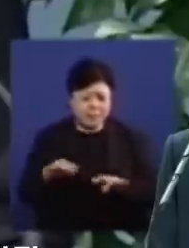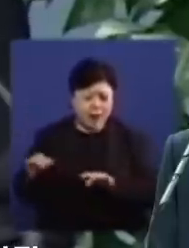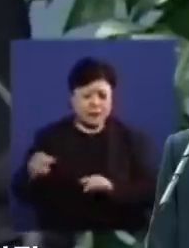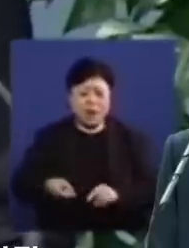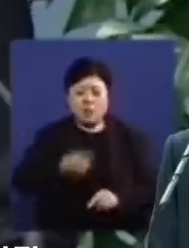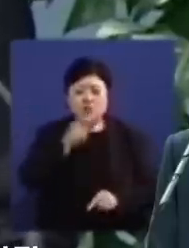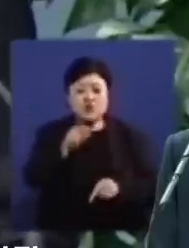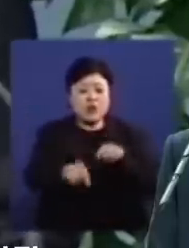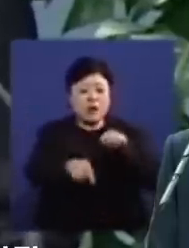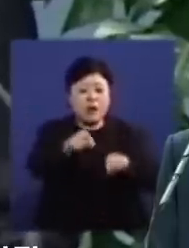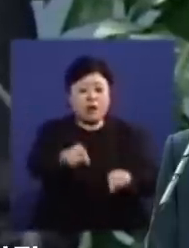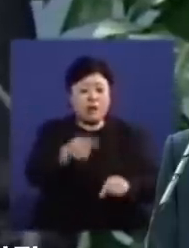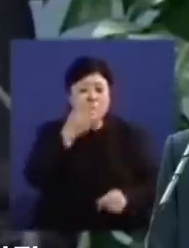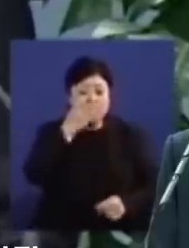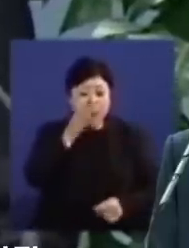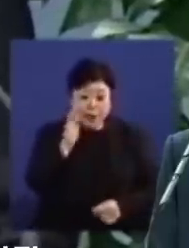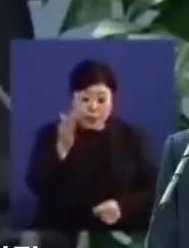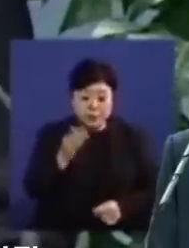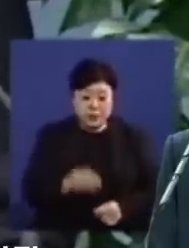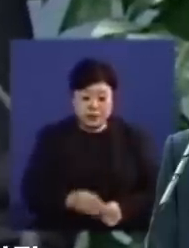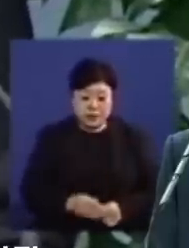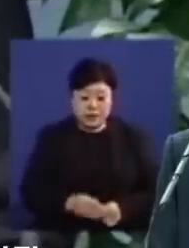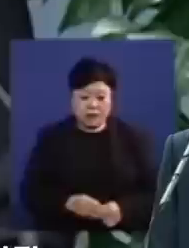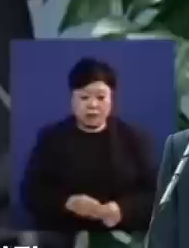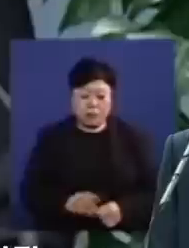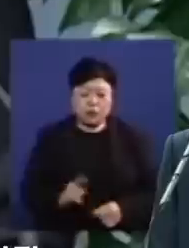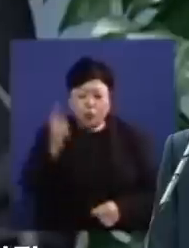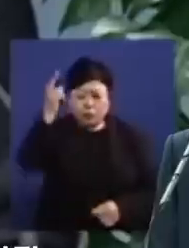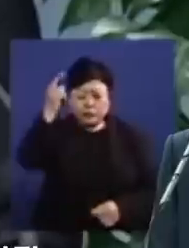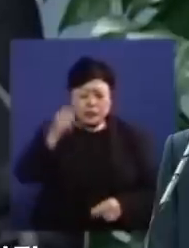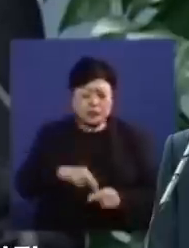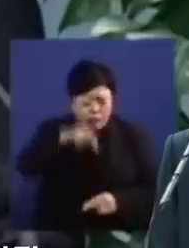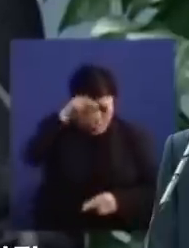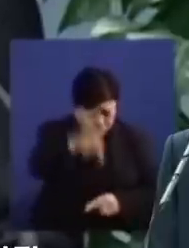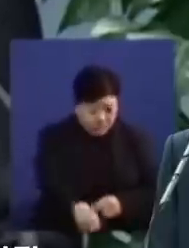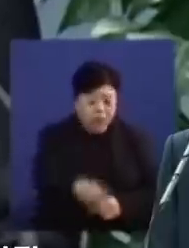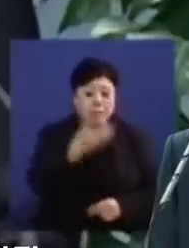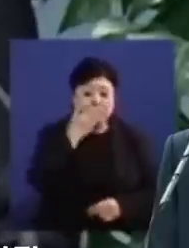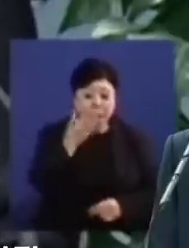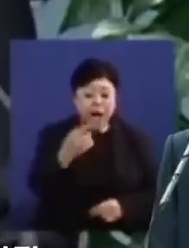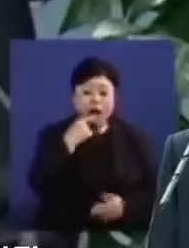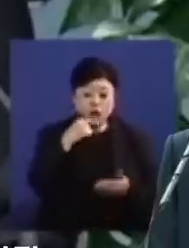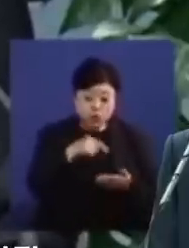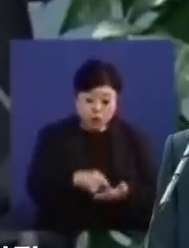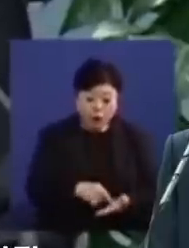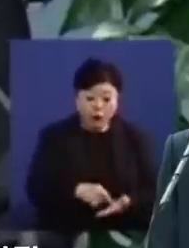위로 걸으셨습니다. 뾰충탑에 뛰는 것은 아무것도 아니에요. 물 위로 걸었습니다.